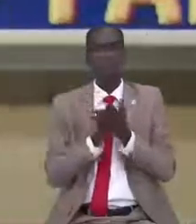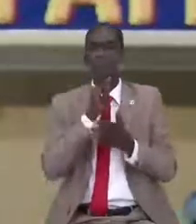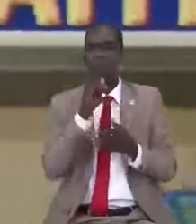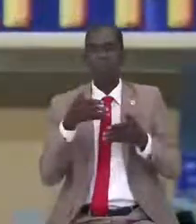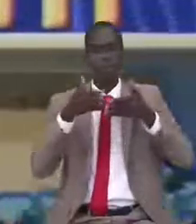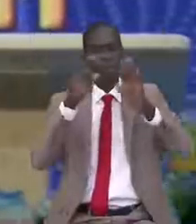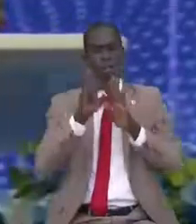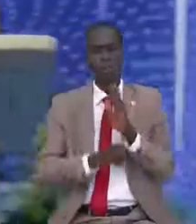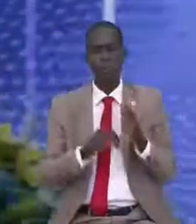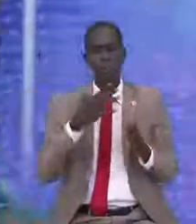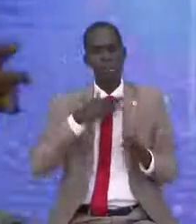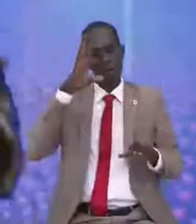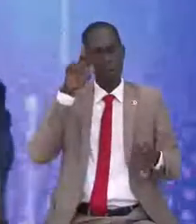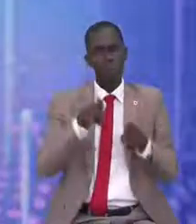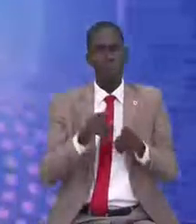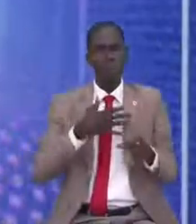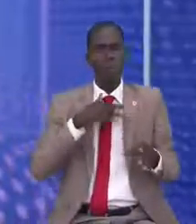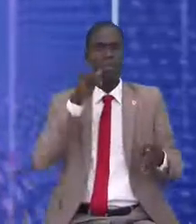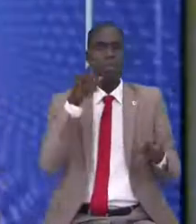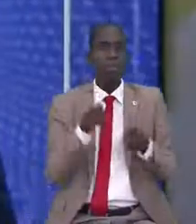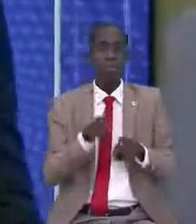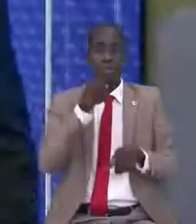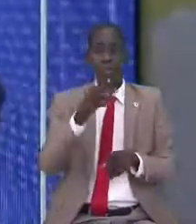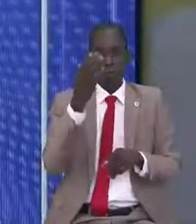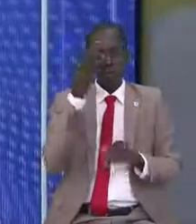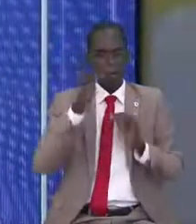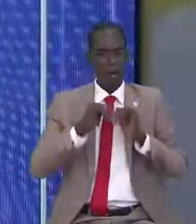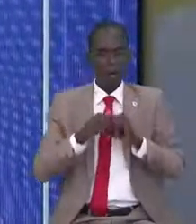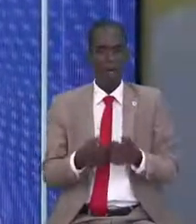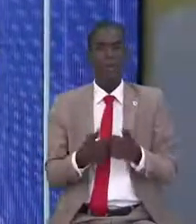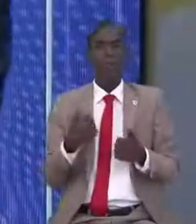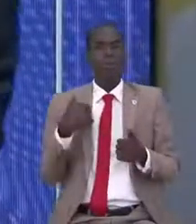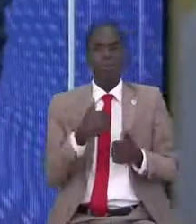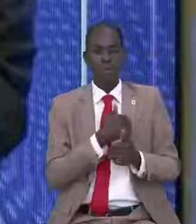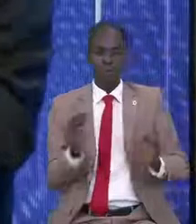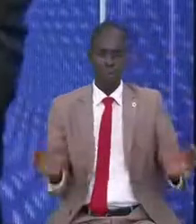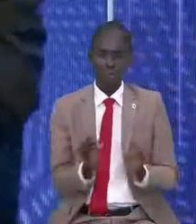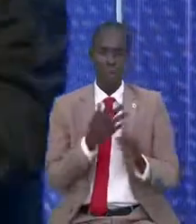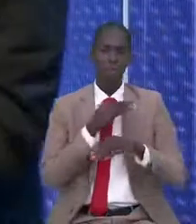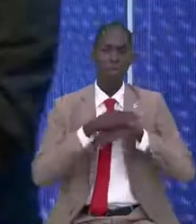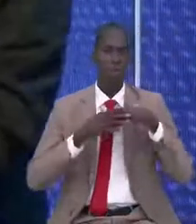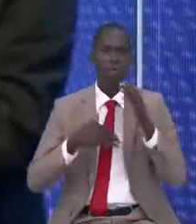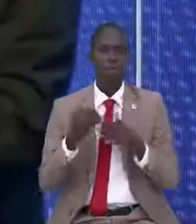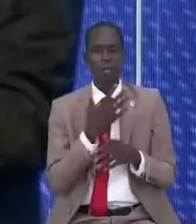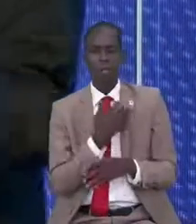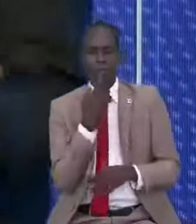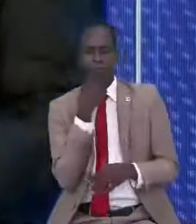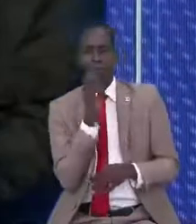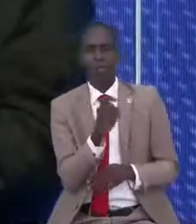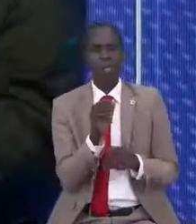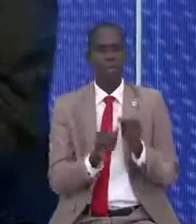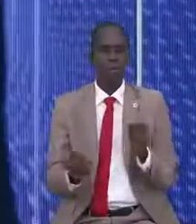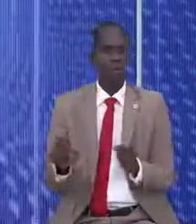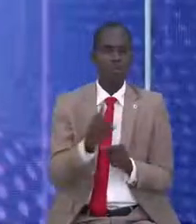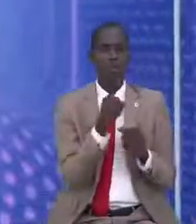Ça, ce n'est pas dirigeant, ça, ce n'est pas leadership. Mon frère, ma soeur, non, c'est pas ça. Et c'est dit que vous